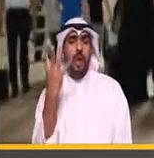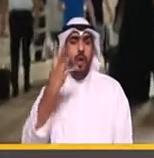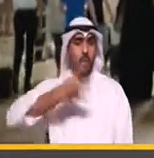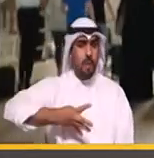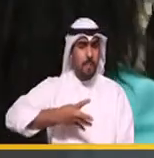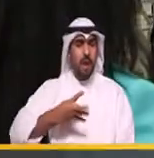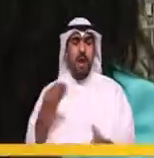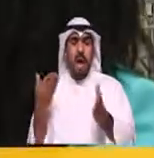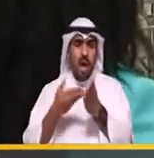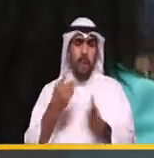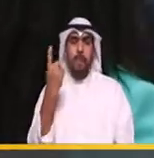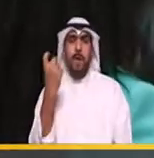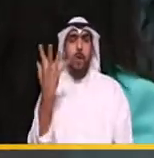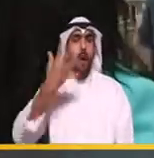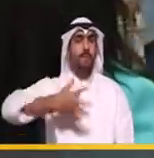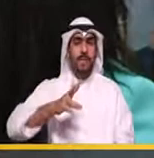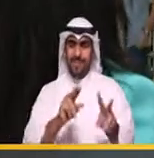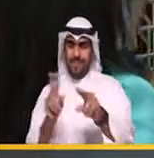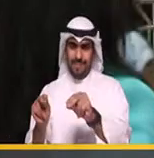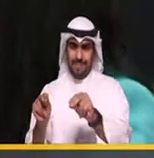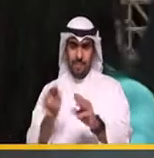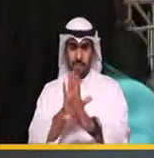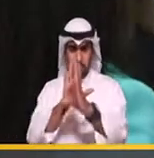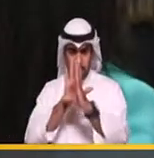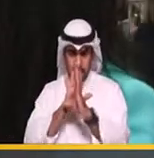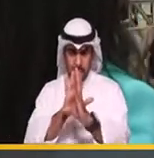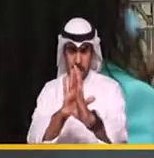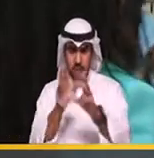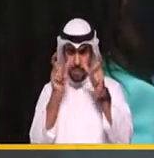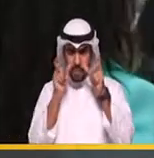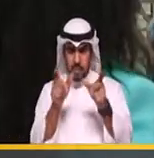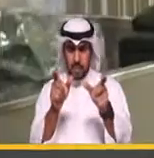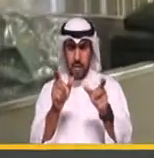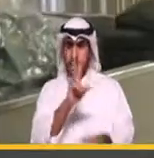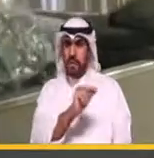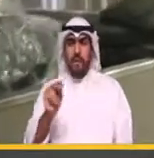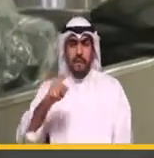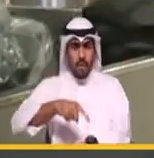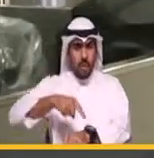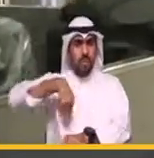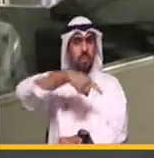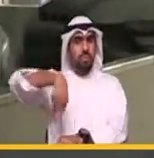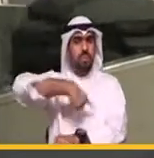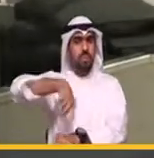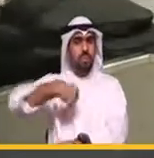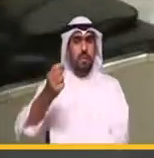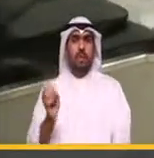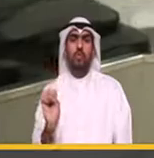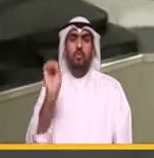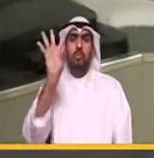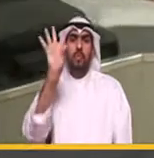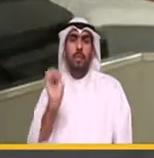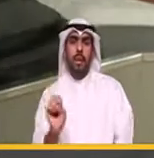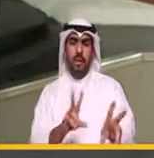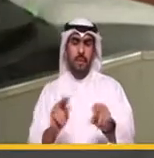يوميا. بمساعدة فريق إسناد يعمل وفق نظام النوبات متواجد في المطار ليلا نهارا، يودع